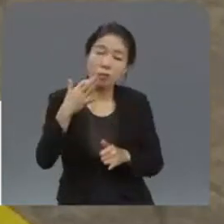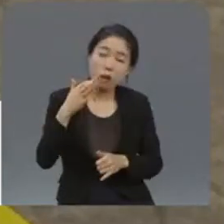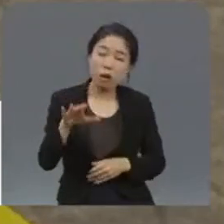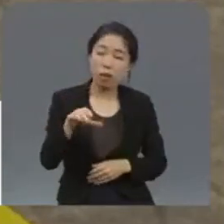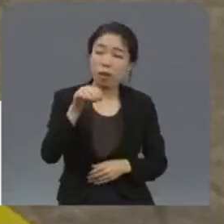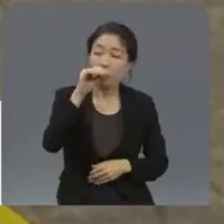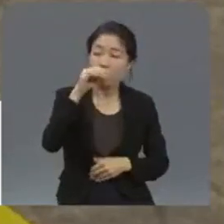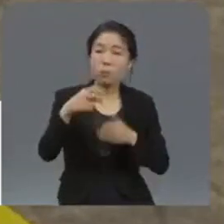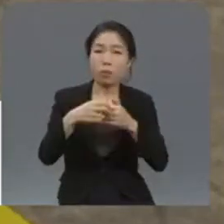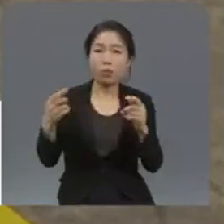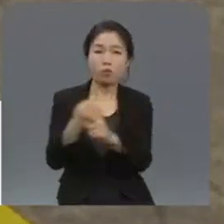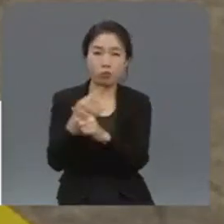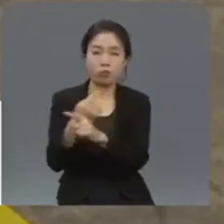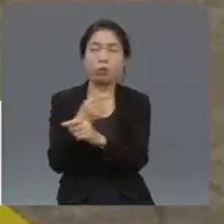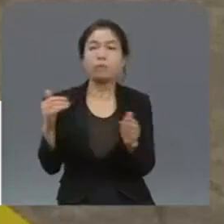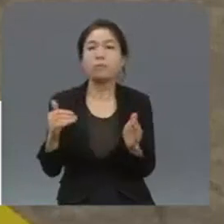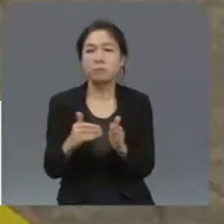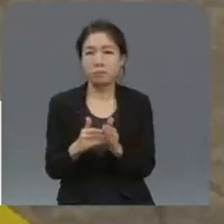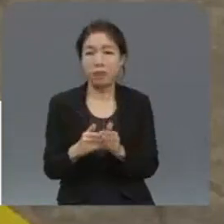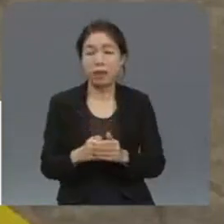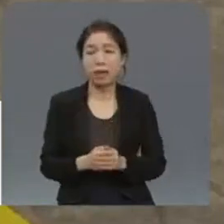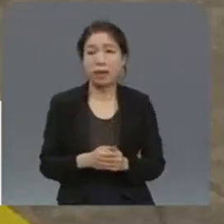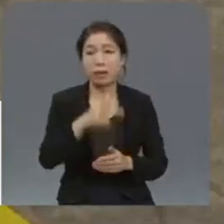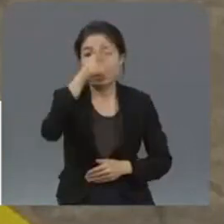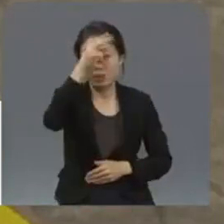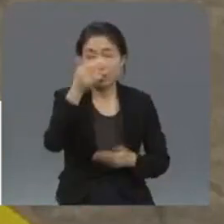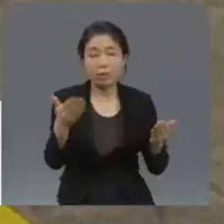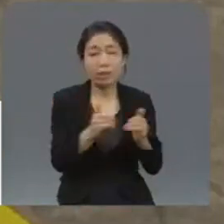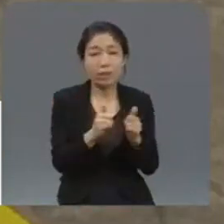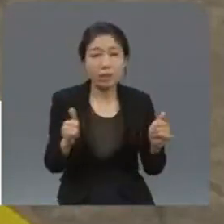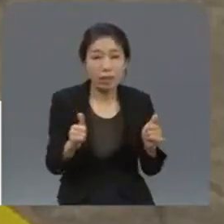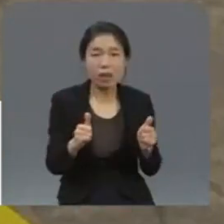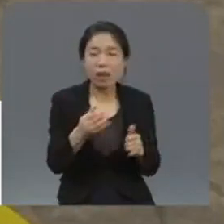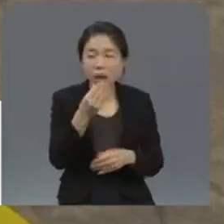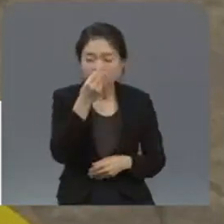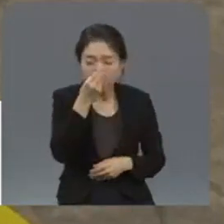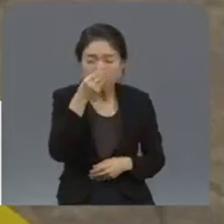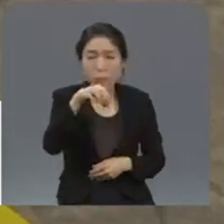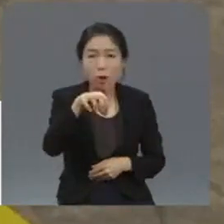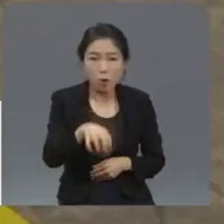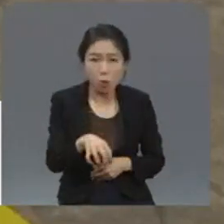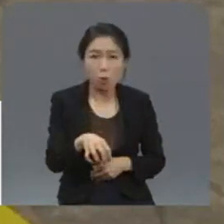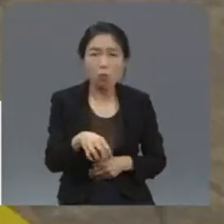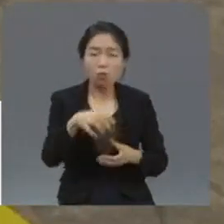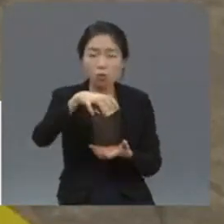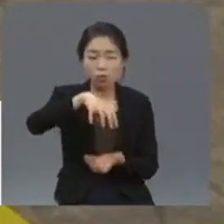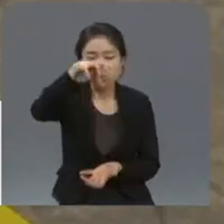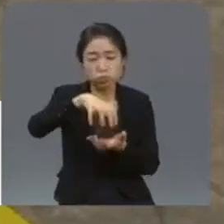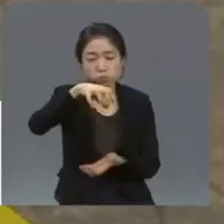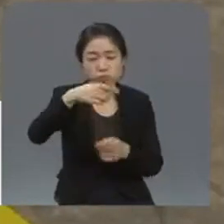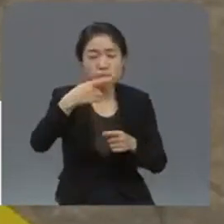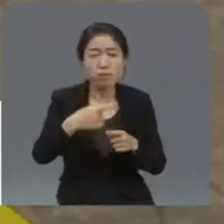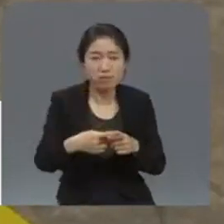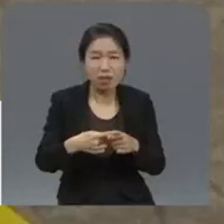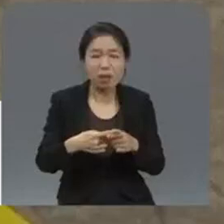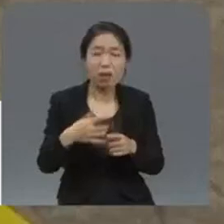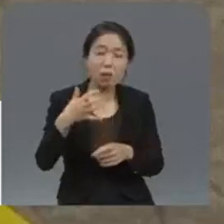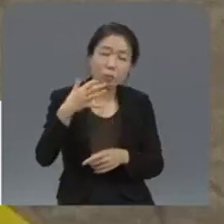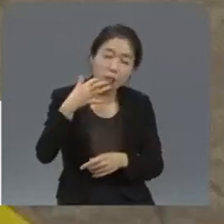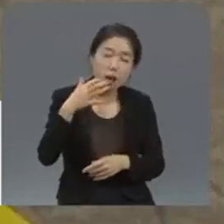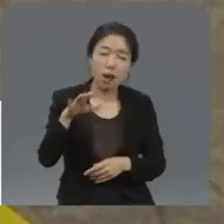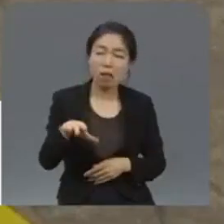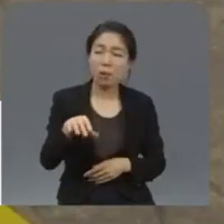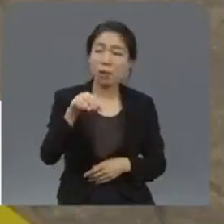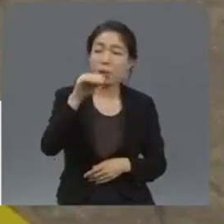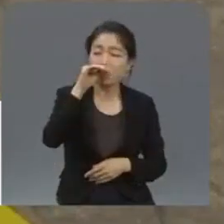마셔 병원에서 치료를 받았습니다. 경찰은 작업자들이 밀폐된 공간에서 배수펌프를 가동하다가